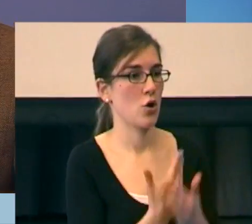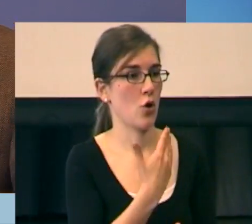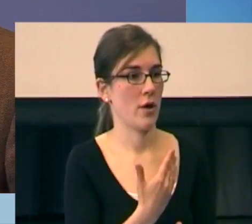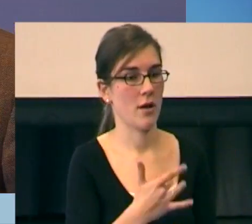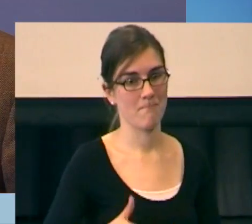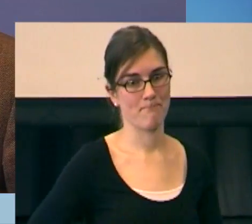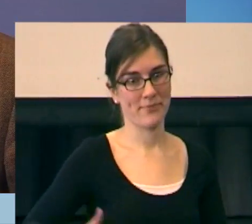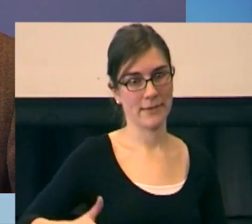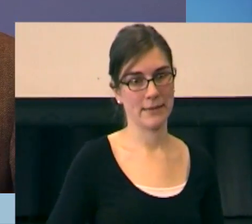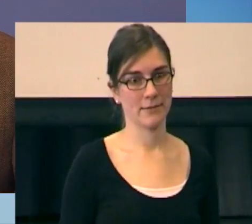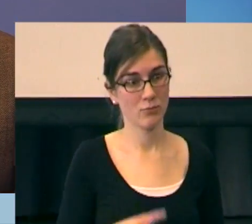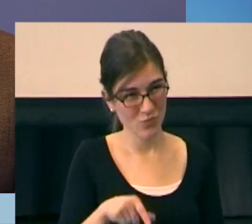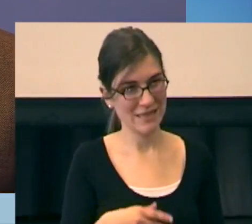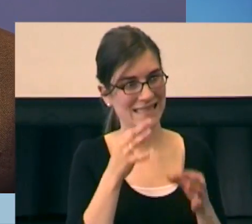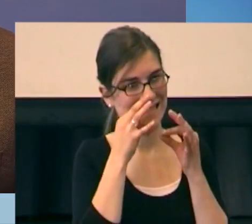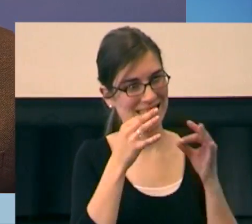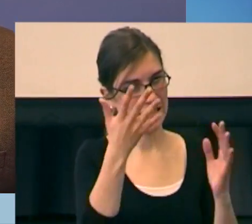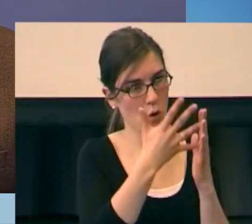der Tumor nicht größer oder aggressiver wird.